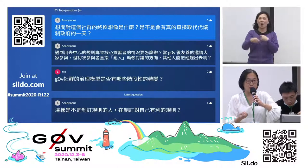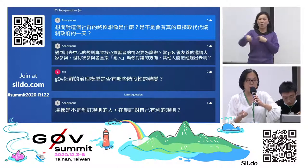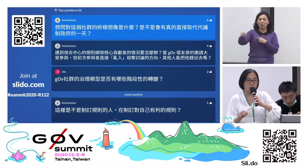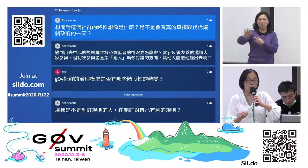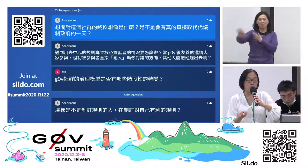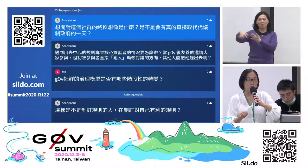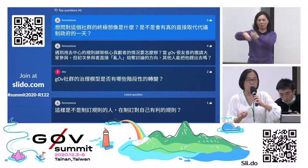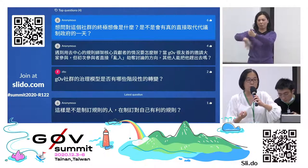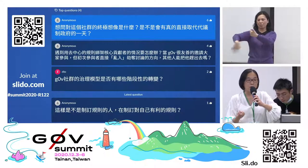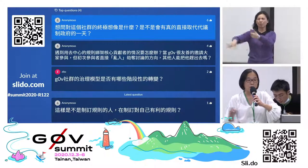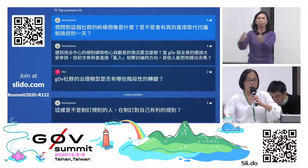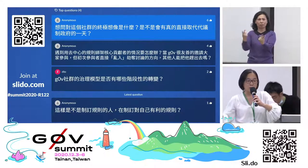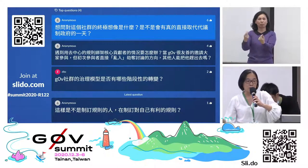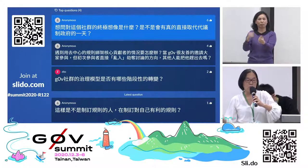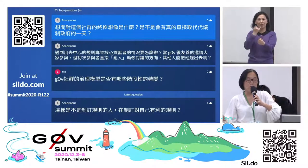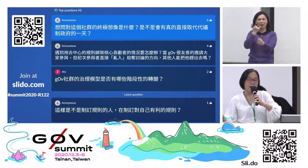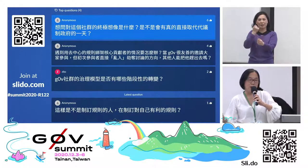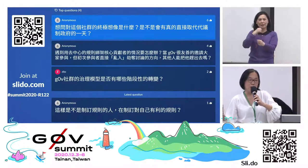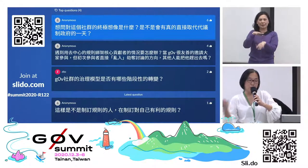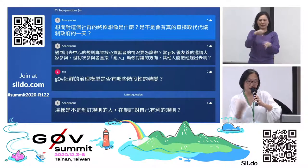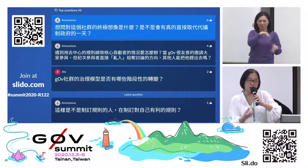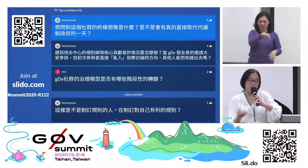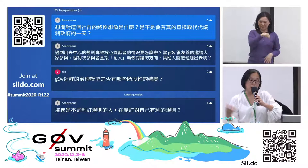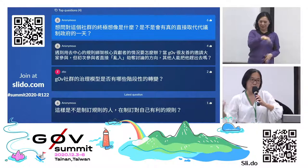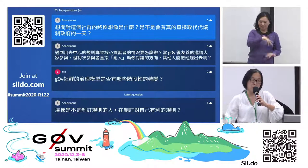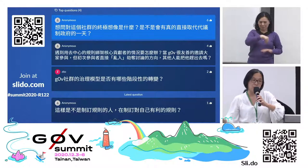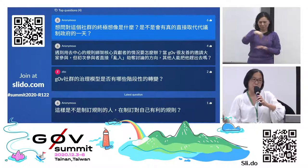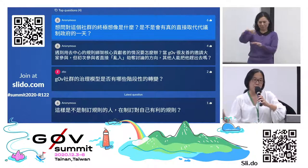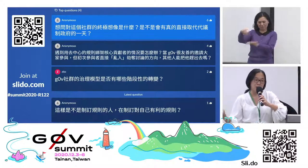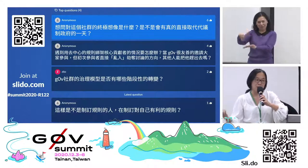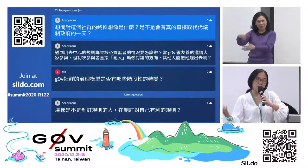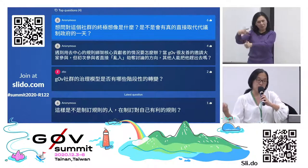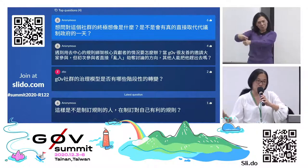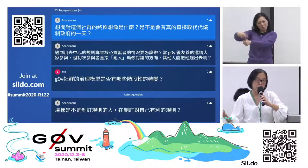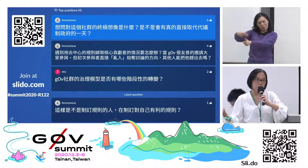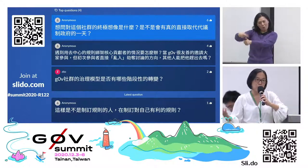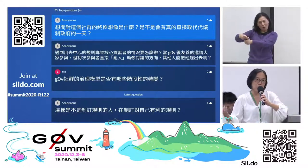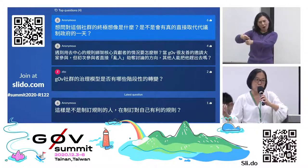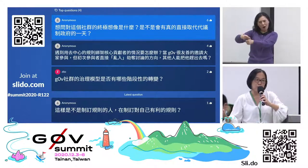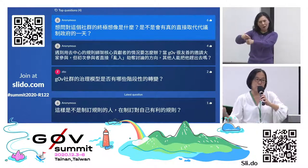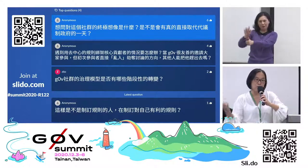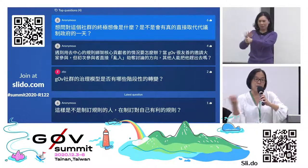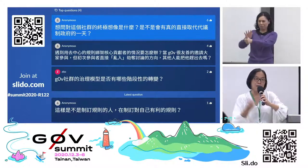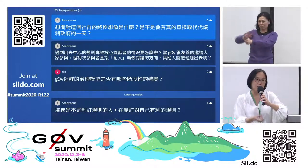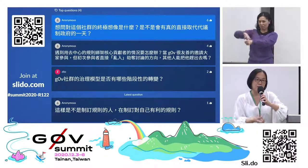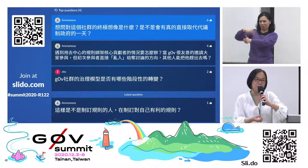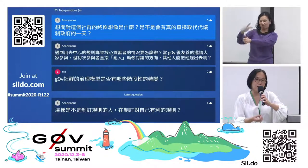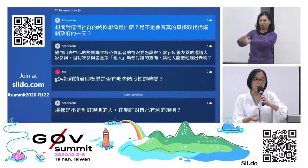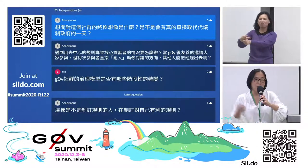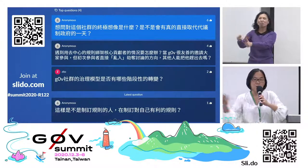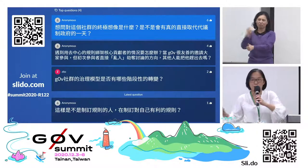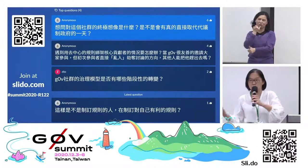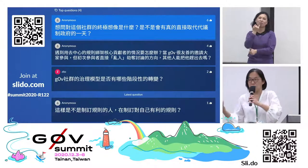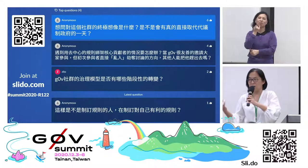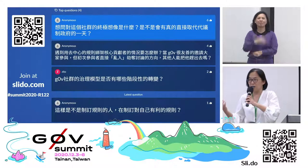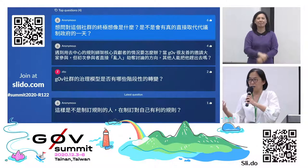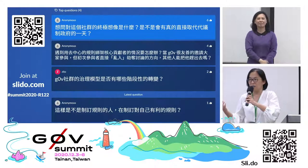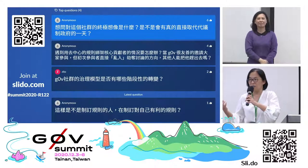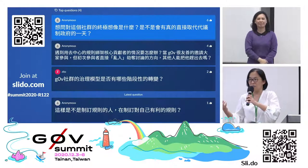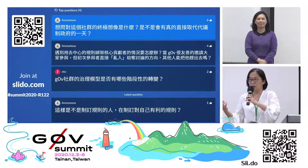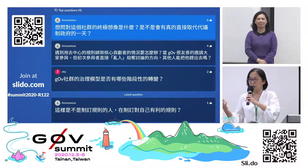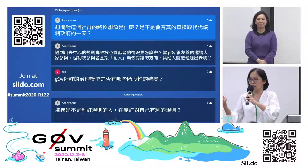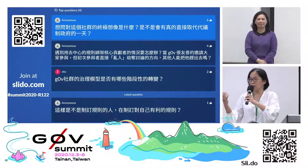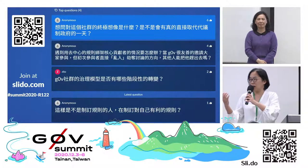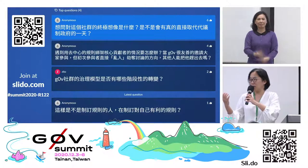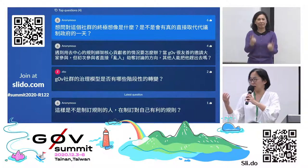原来有的文化。所以这个就是把它原来有的用新的 model 新的协作模式规则去把它替换掉。比如说像